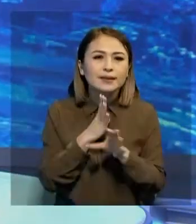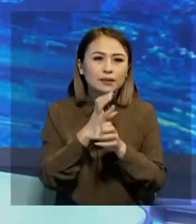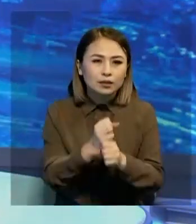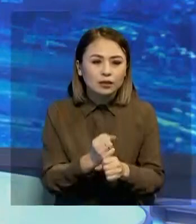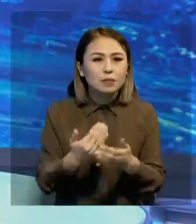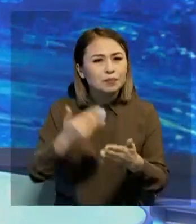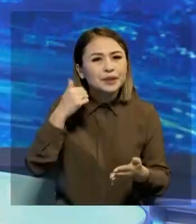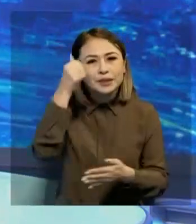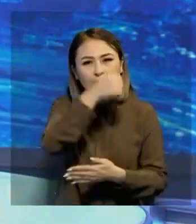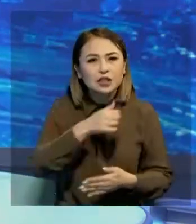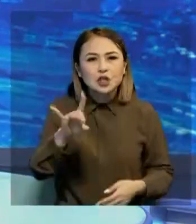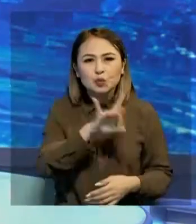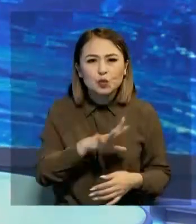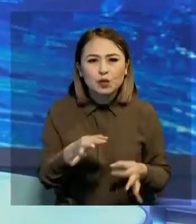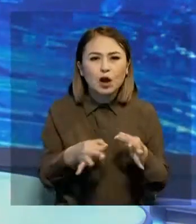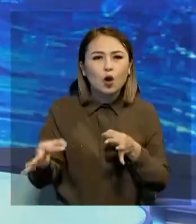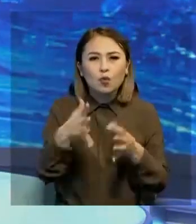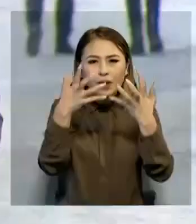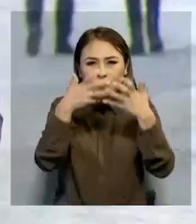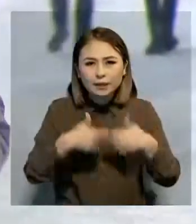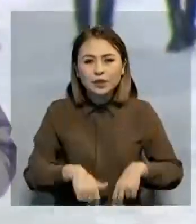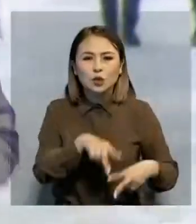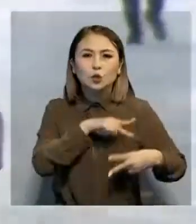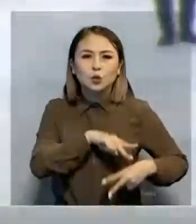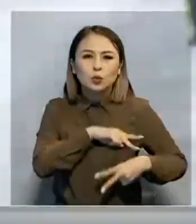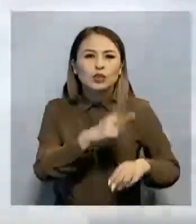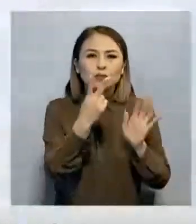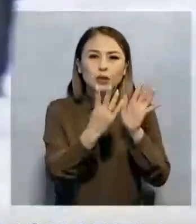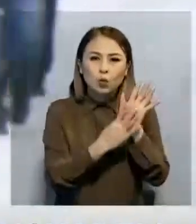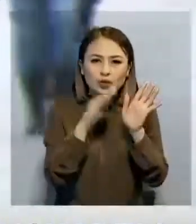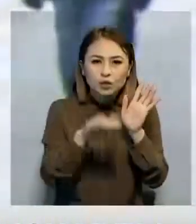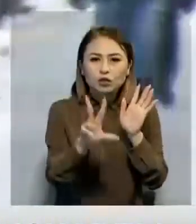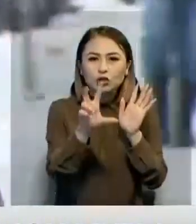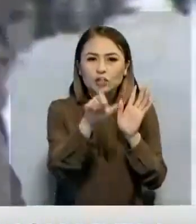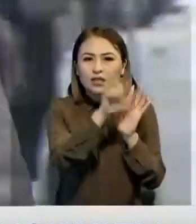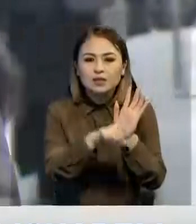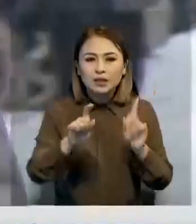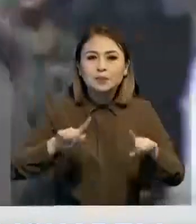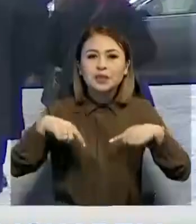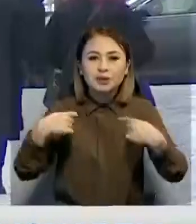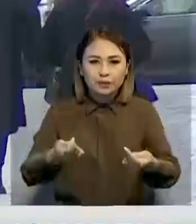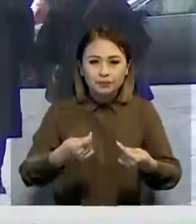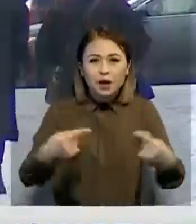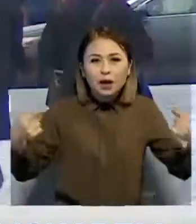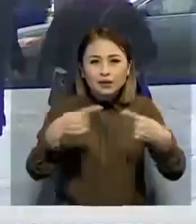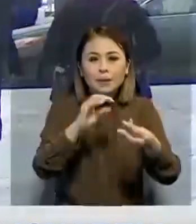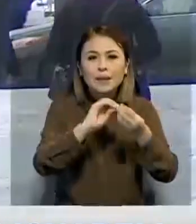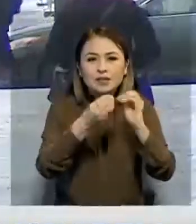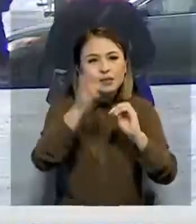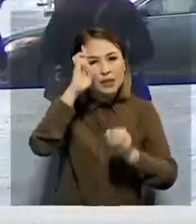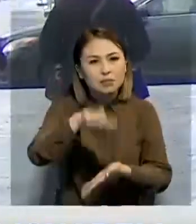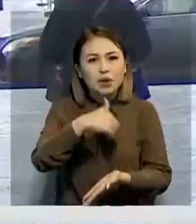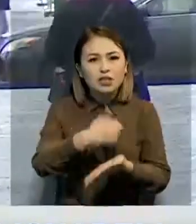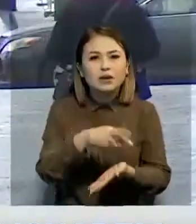дейін қысқартты. Ал былтыр республика аумағында еңбек ету құқығы 29300 азаматқа берілген еді. Аталған